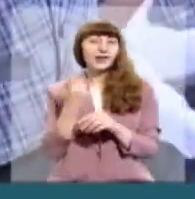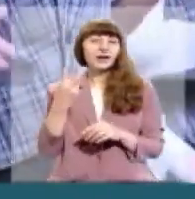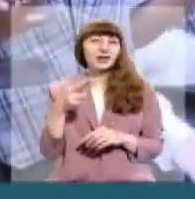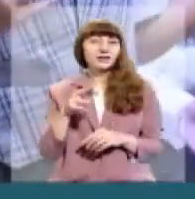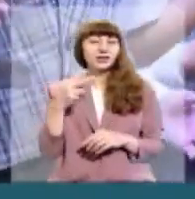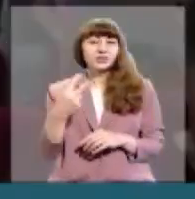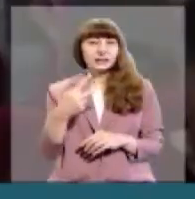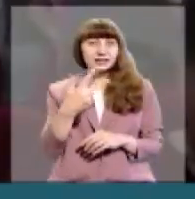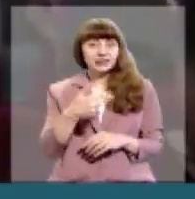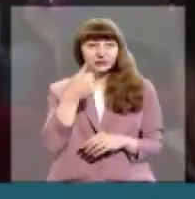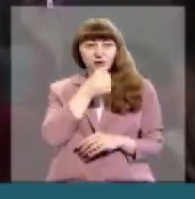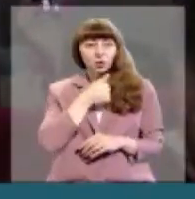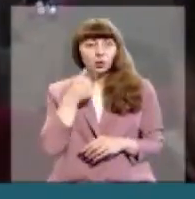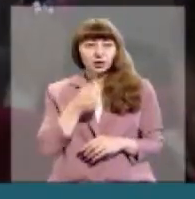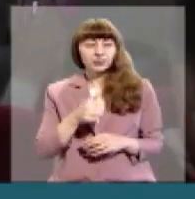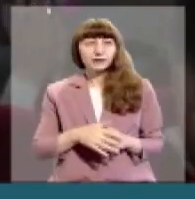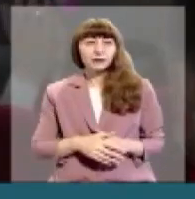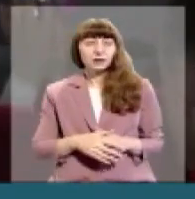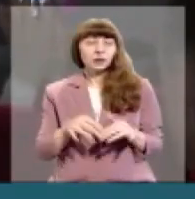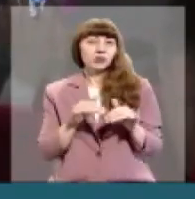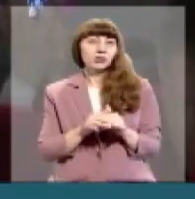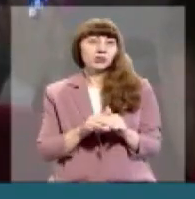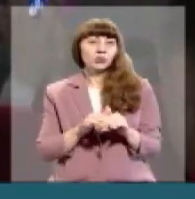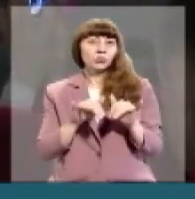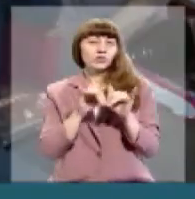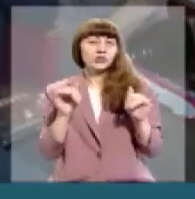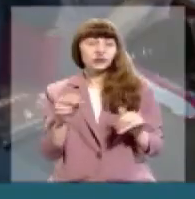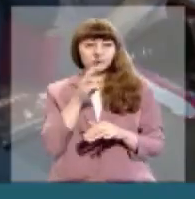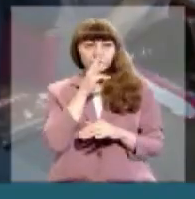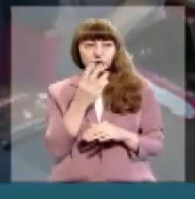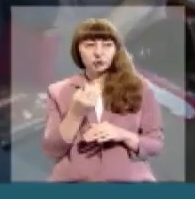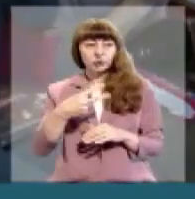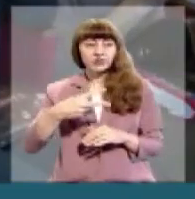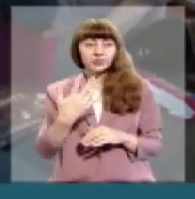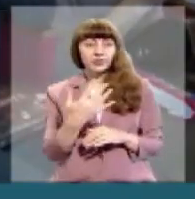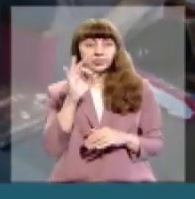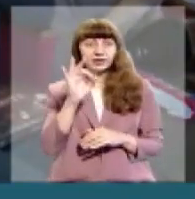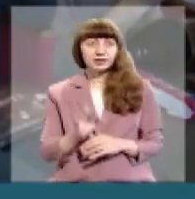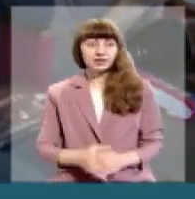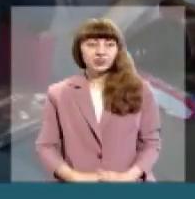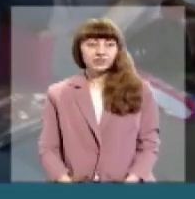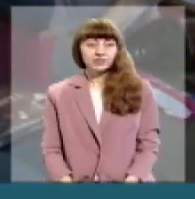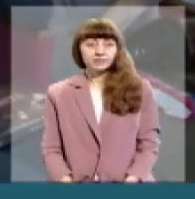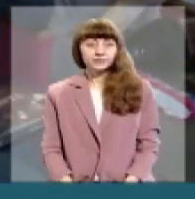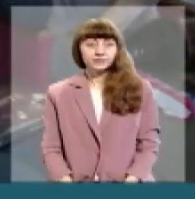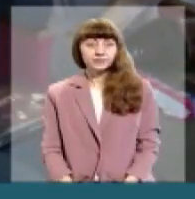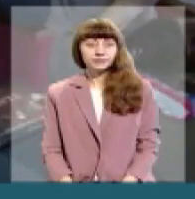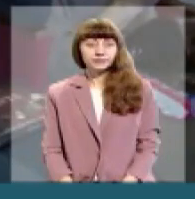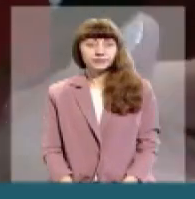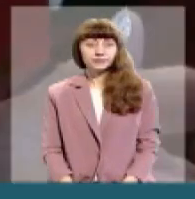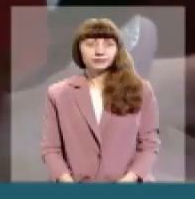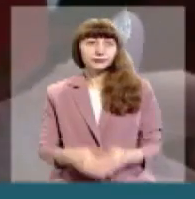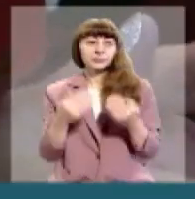тұрған бойындағы білімін балаларға беріп, оларды еңбек сүйгіштікке, адамгершілікке, елжандылыққа, өз отанына деген